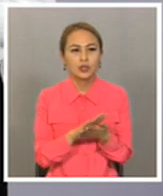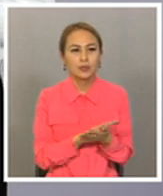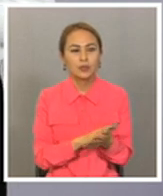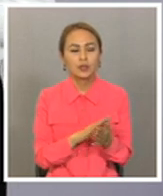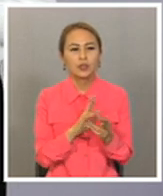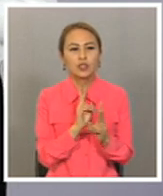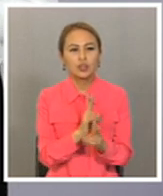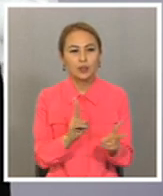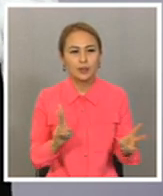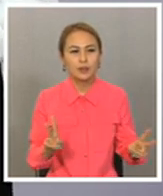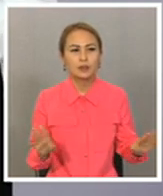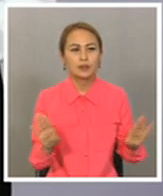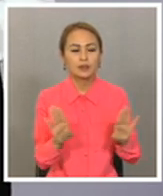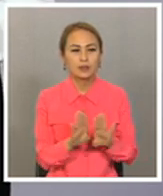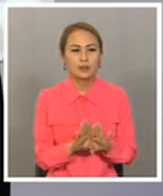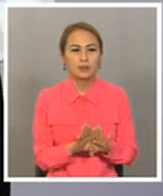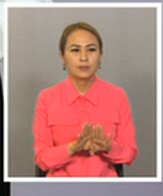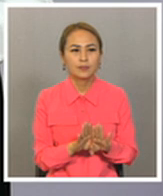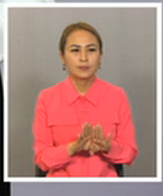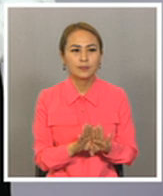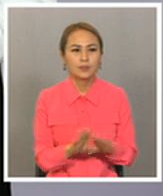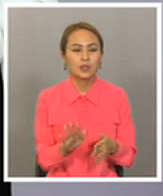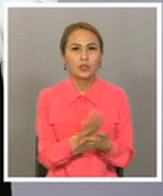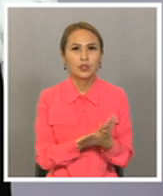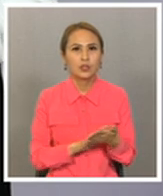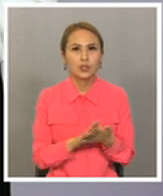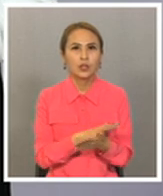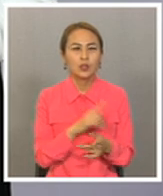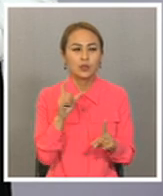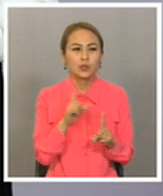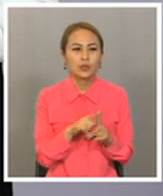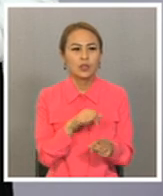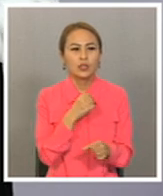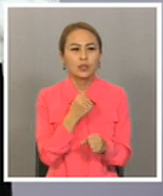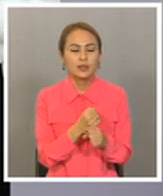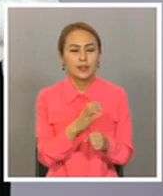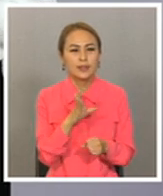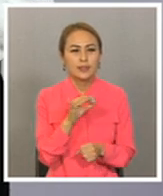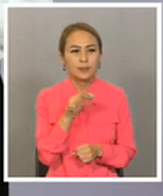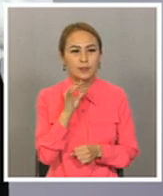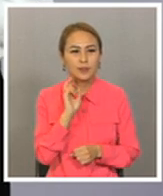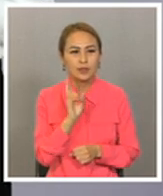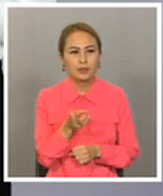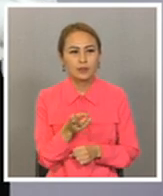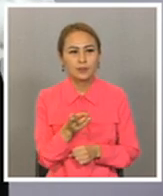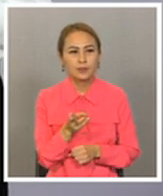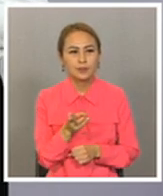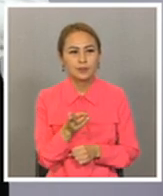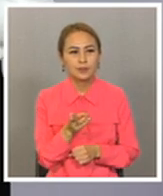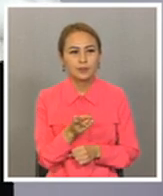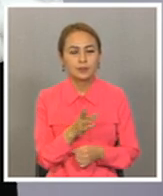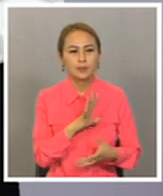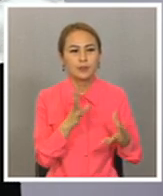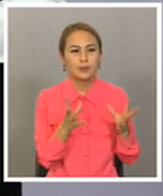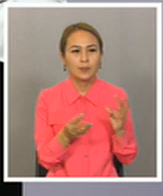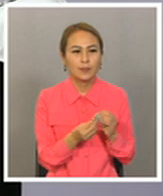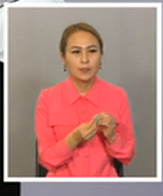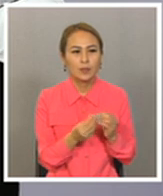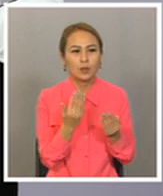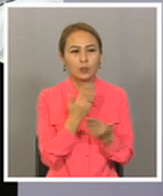ешқайсы, дәнеңе, ештеңе сөздер арқылы жасалатын есімдіктің түрі. Я, оқушылар,